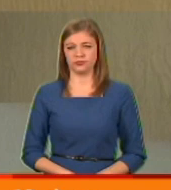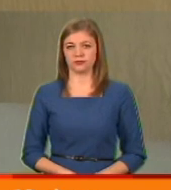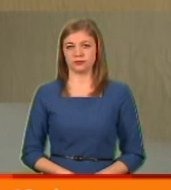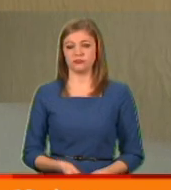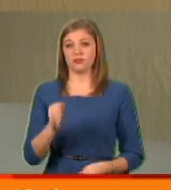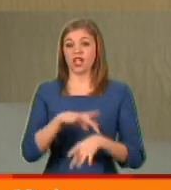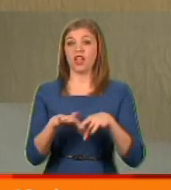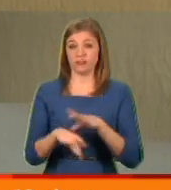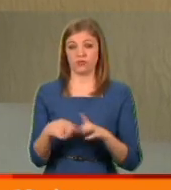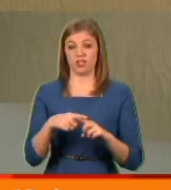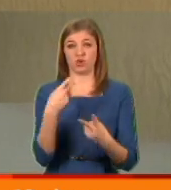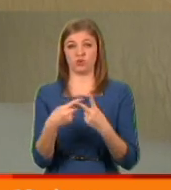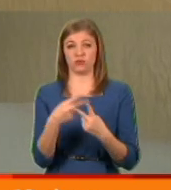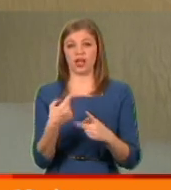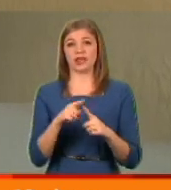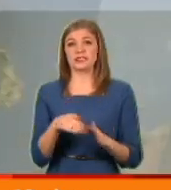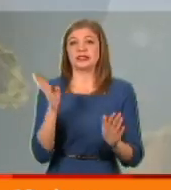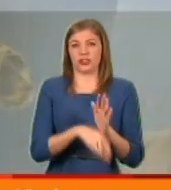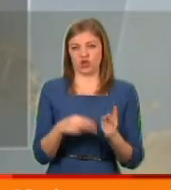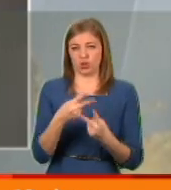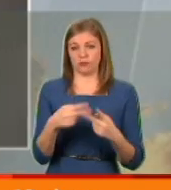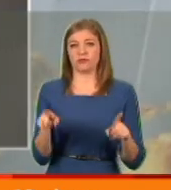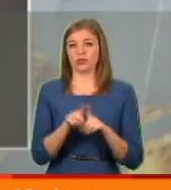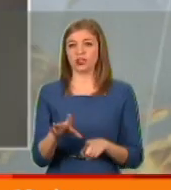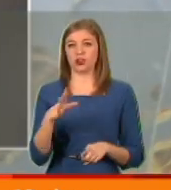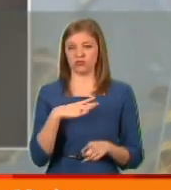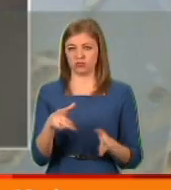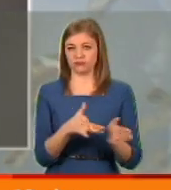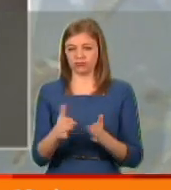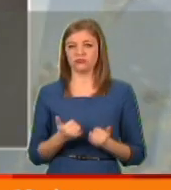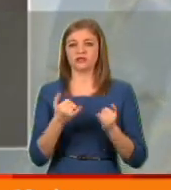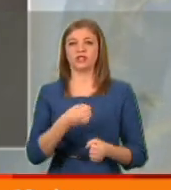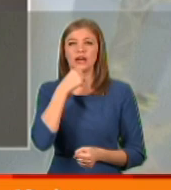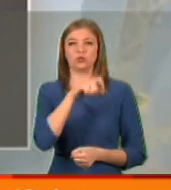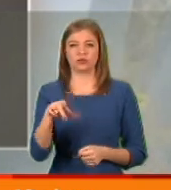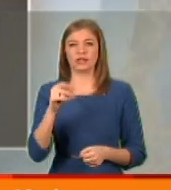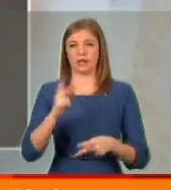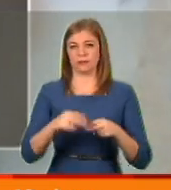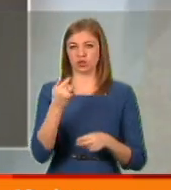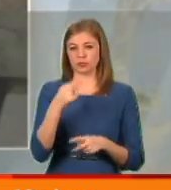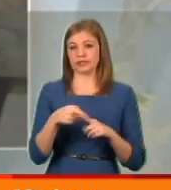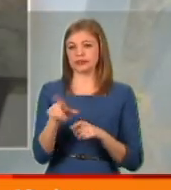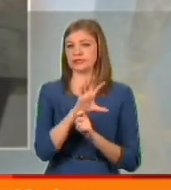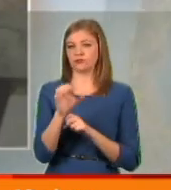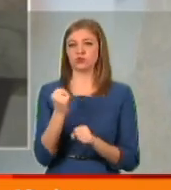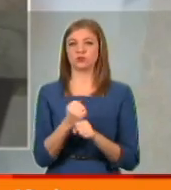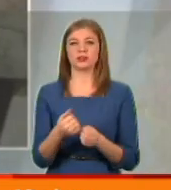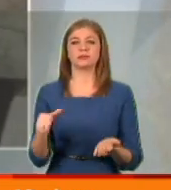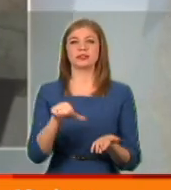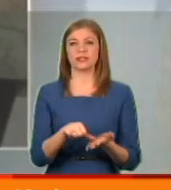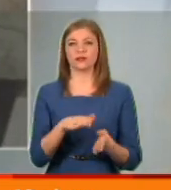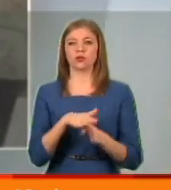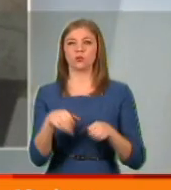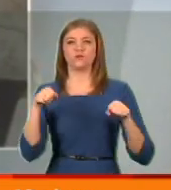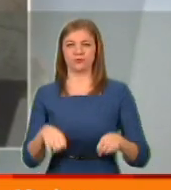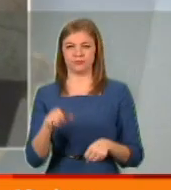А не воля – це тюрма, але це гірші тюрми. Ось такий вигляд мав притулок для літніх людей наприкінці грудня. Ці фото зробили представники